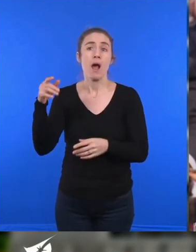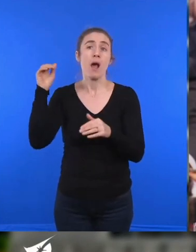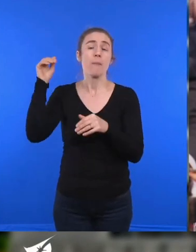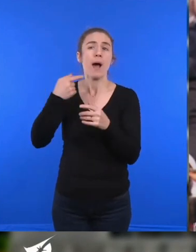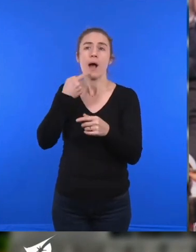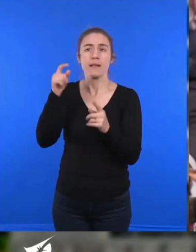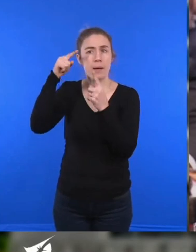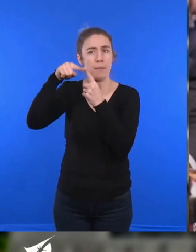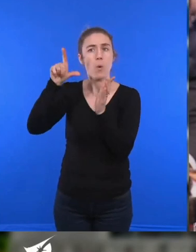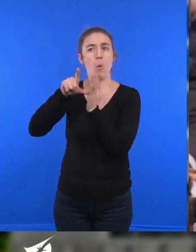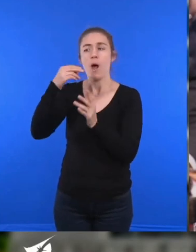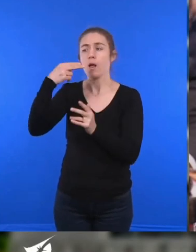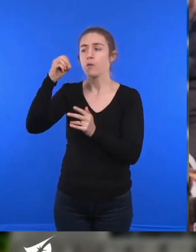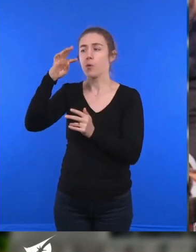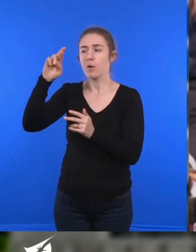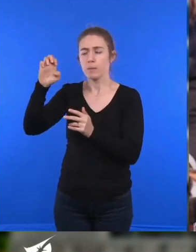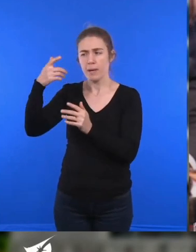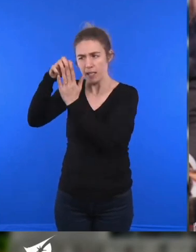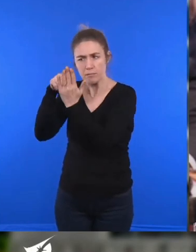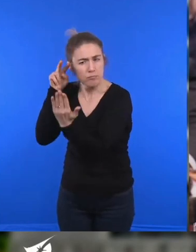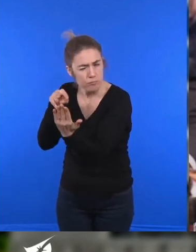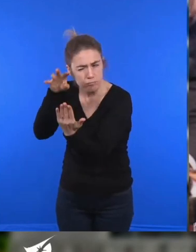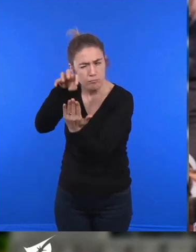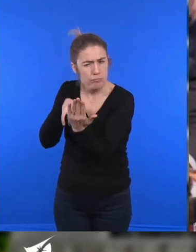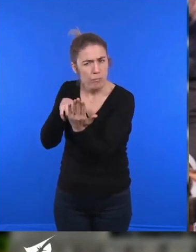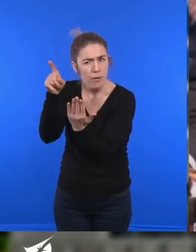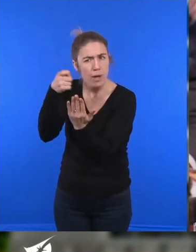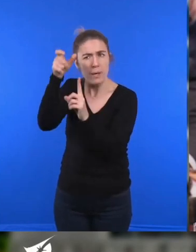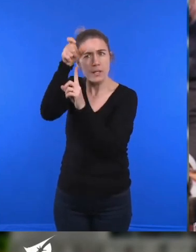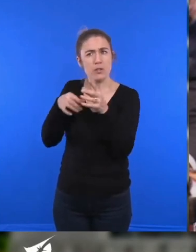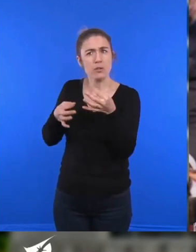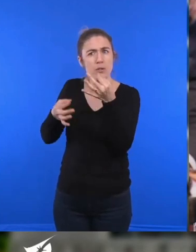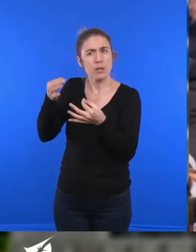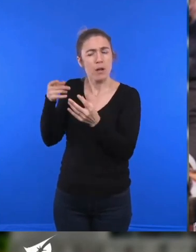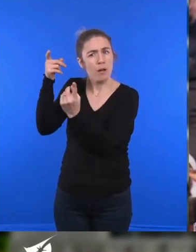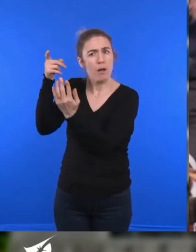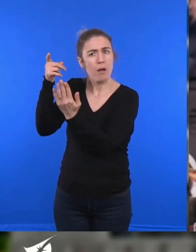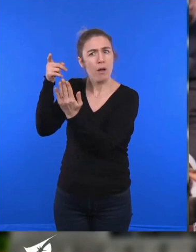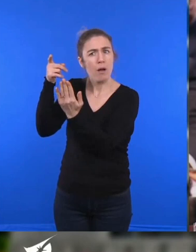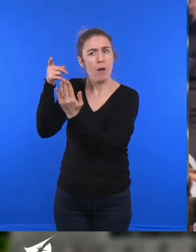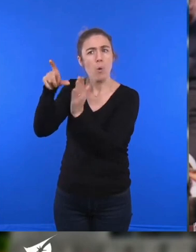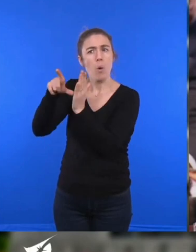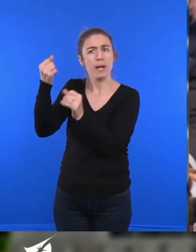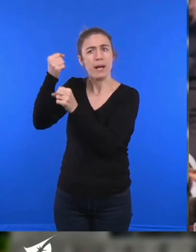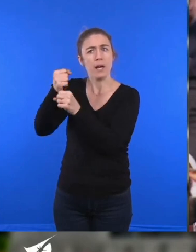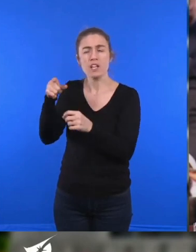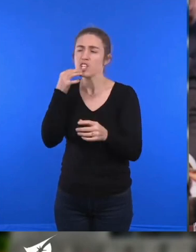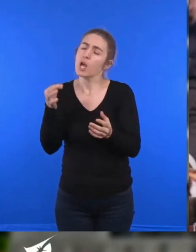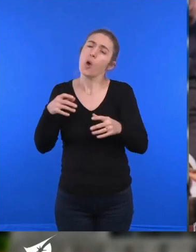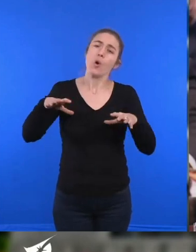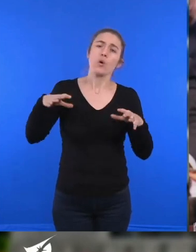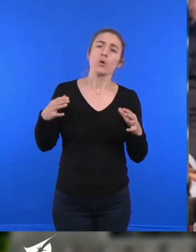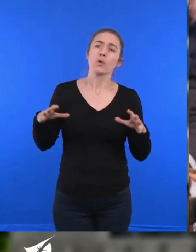mais lisez les textes du législateur. Le texte du législateur ne parle pas de compétences obligatoires, régaliennes